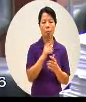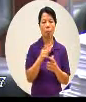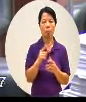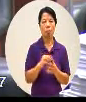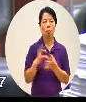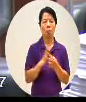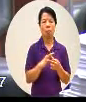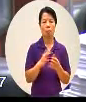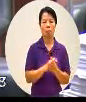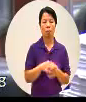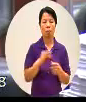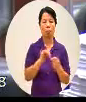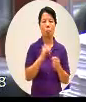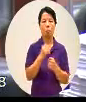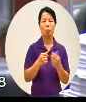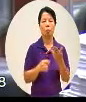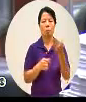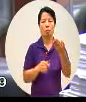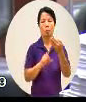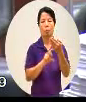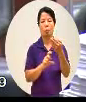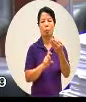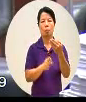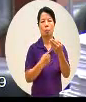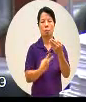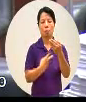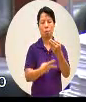伫100年9月7日到